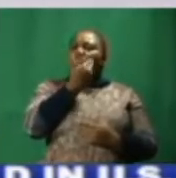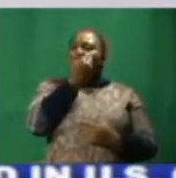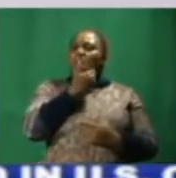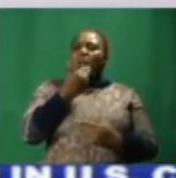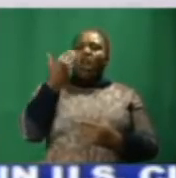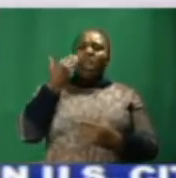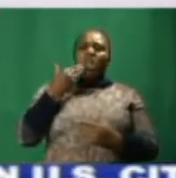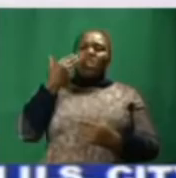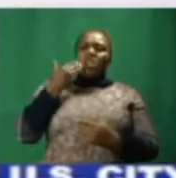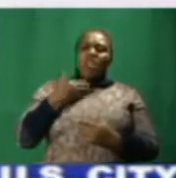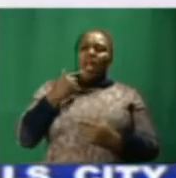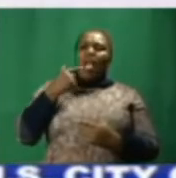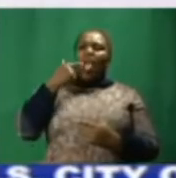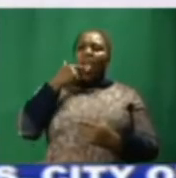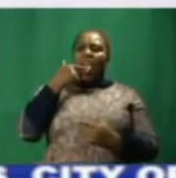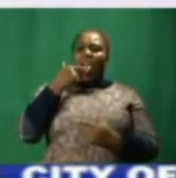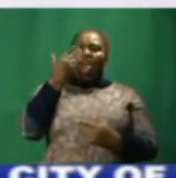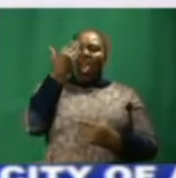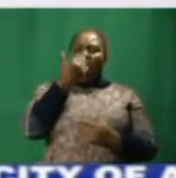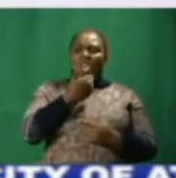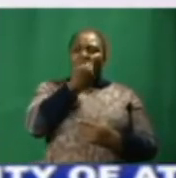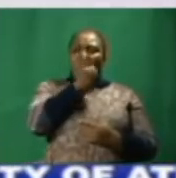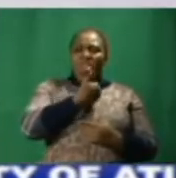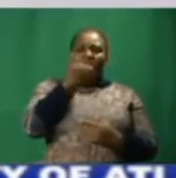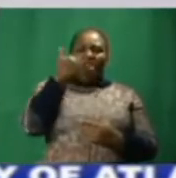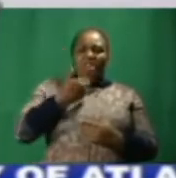lips, naselulwimini,